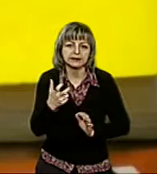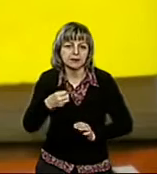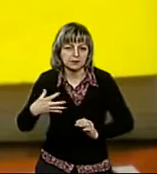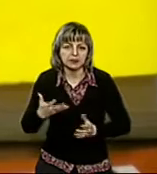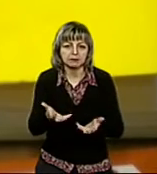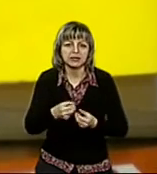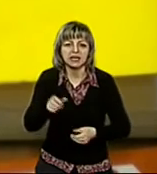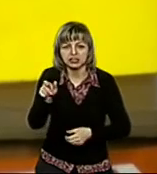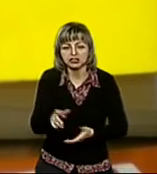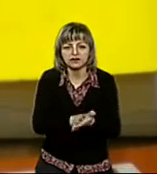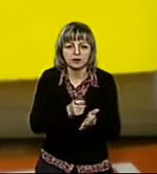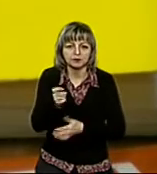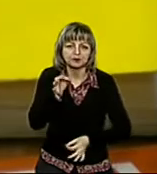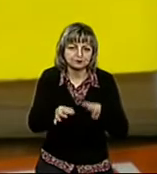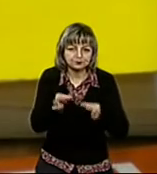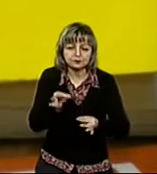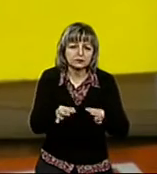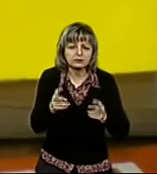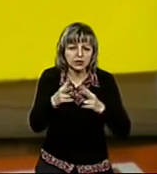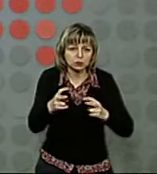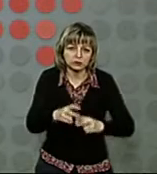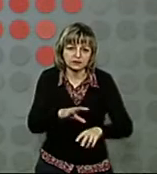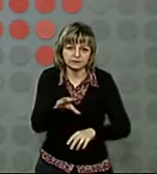прийняти цивільний позов потерпілого Бенедика до розгляду.